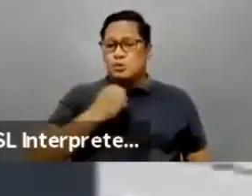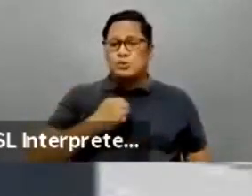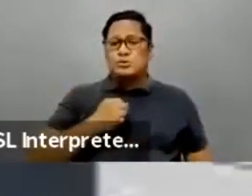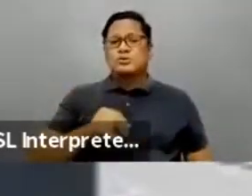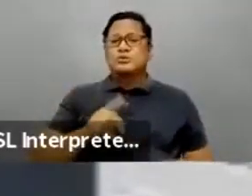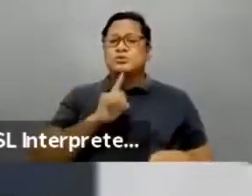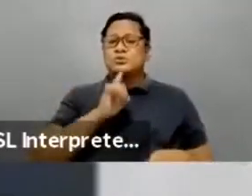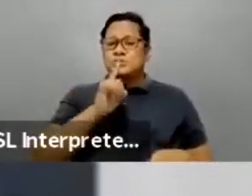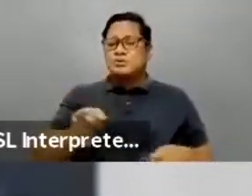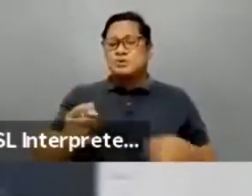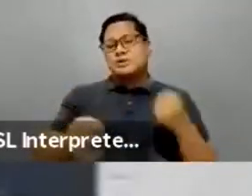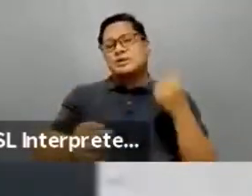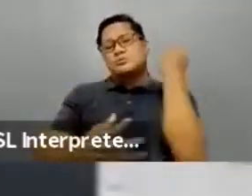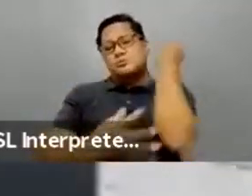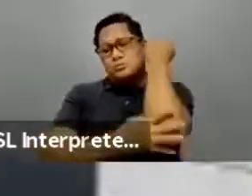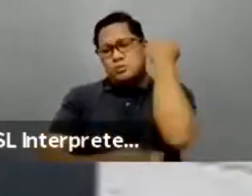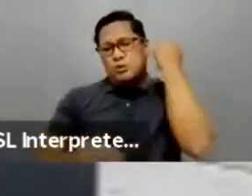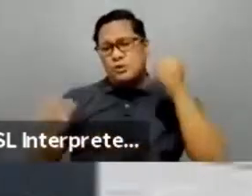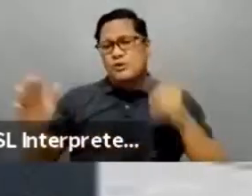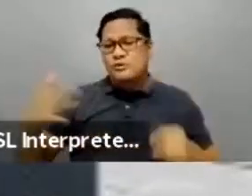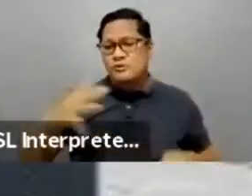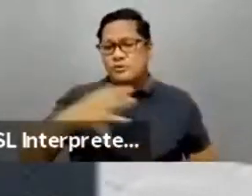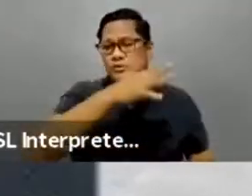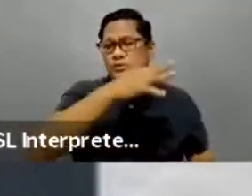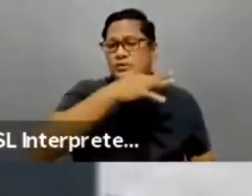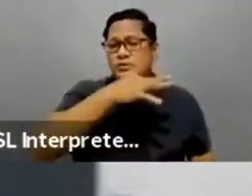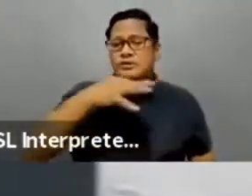Dukhang mangingisda, lugmok,